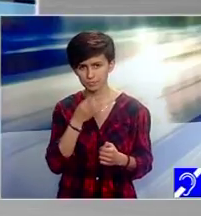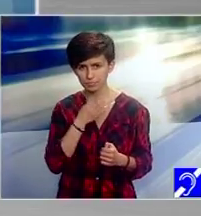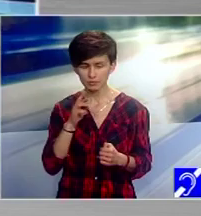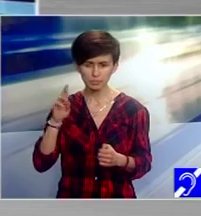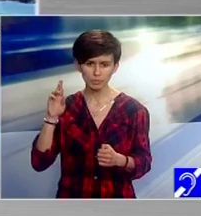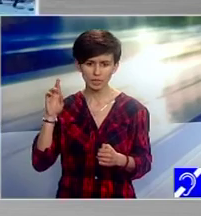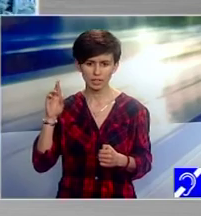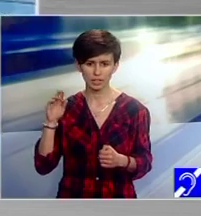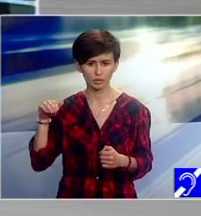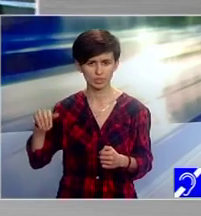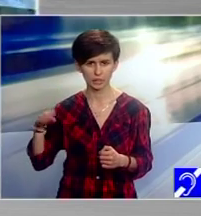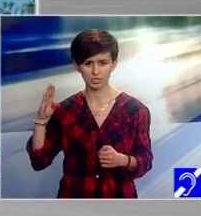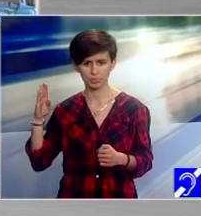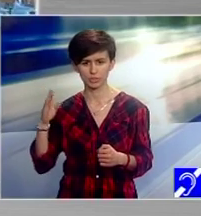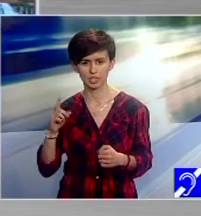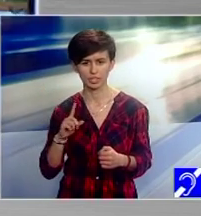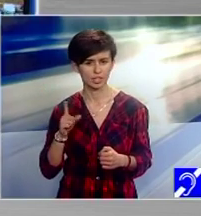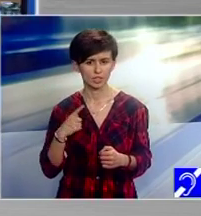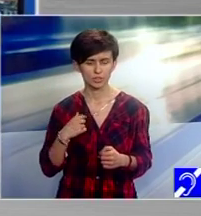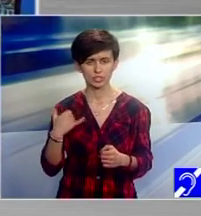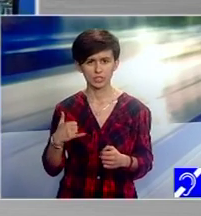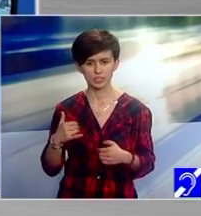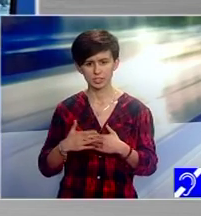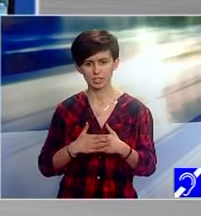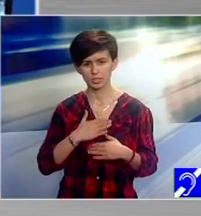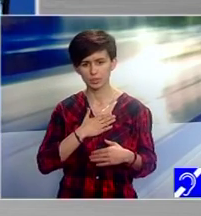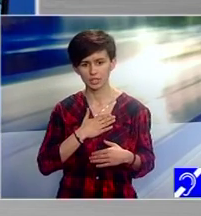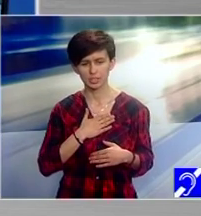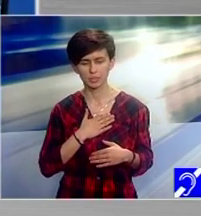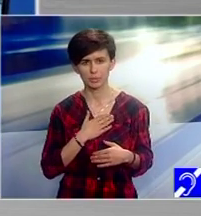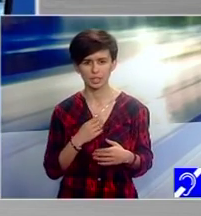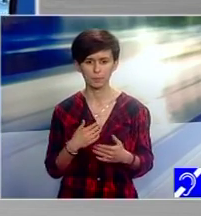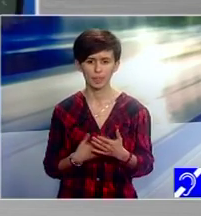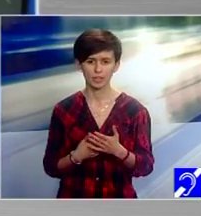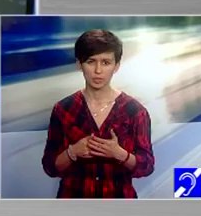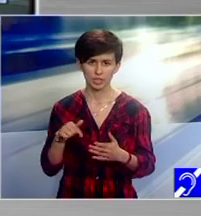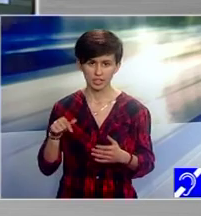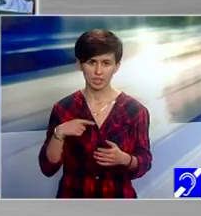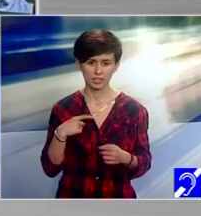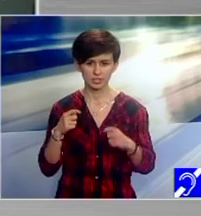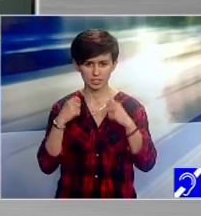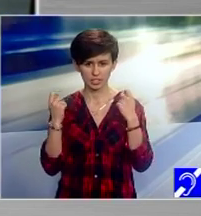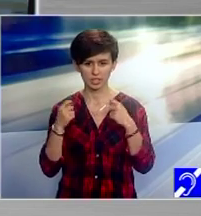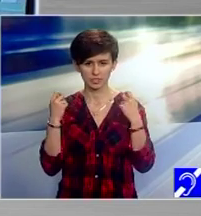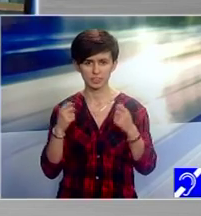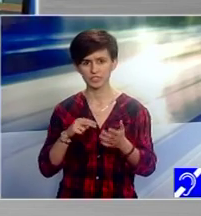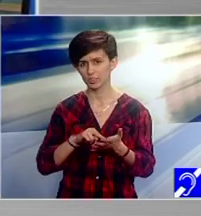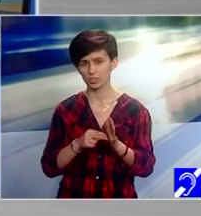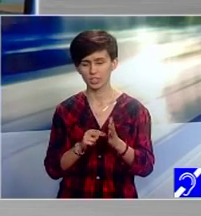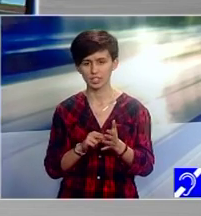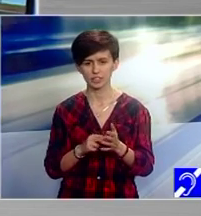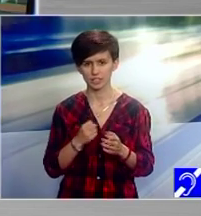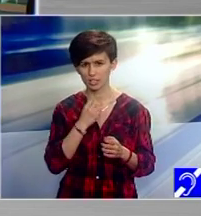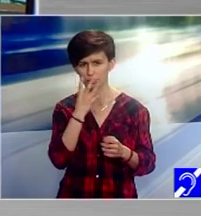Raluca, Mihai și Bogdan nu sunt astăzi alături de mine în platoul emisiunii Fără Prejudecăți, asta pentru că sunt și ei în plină organizare a